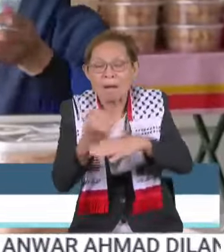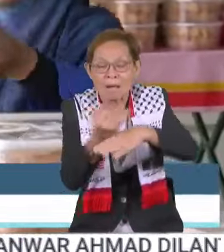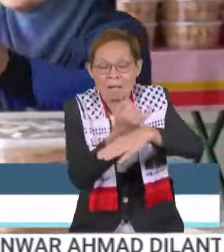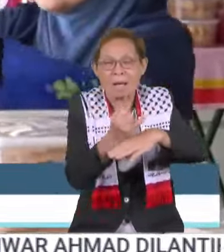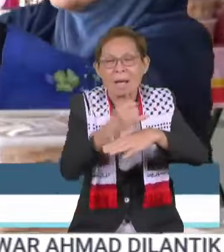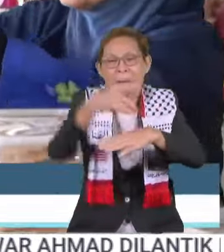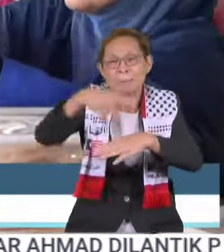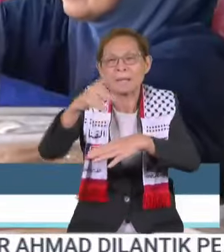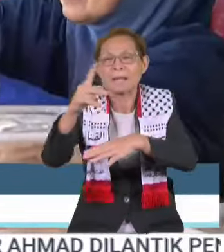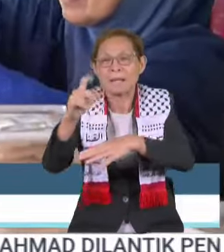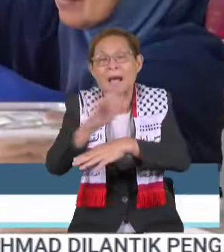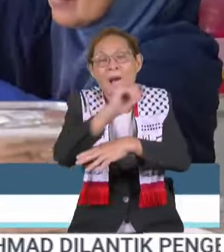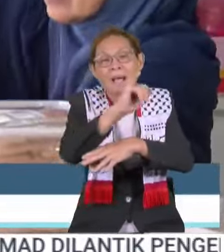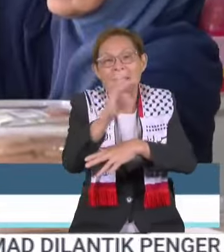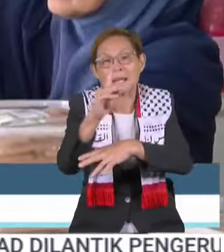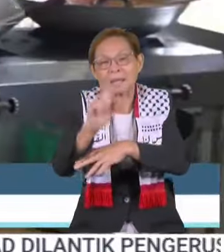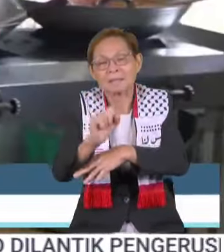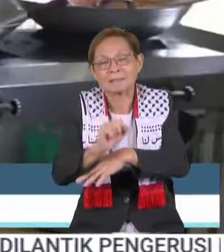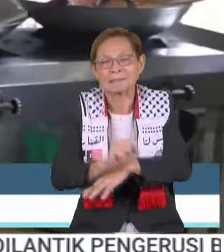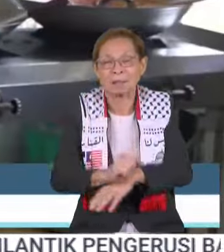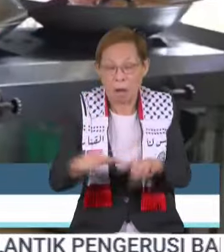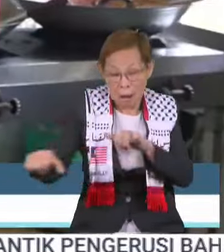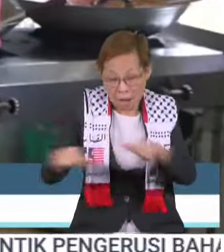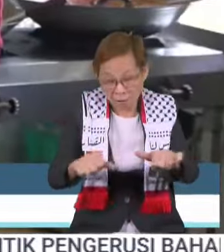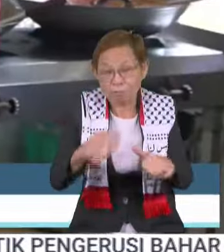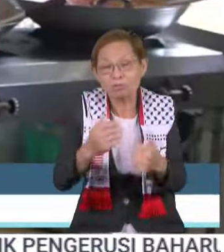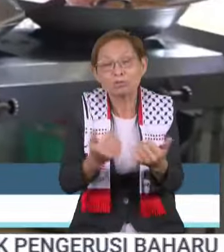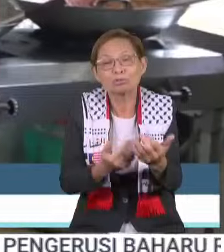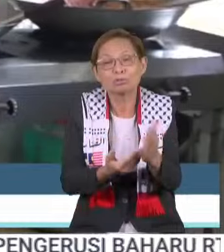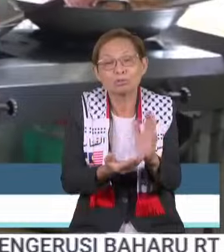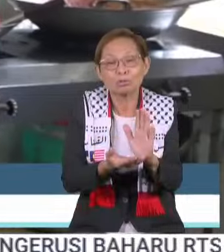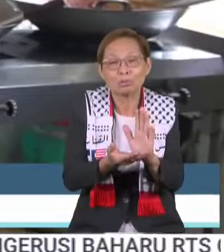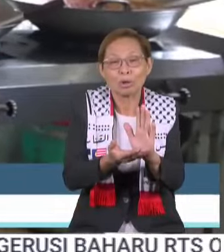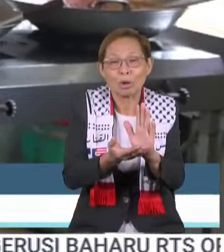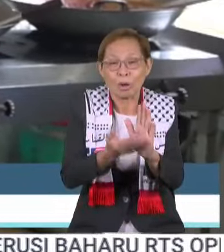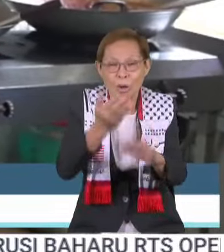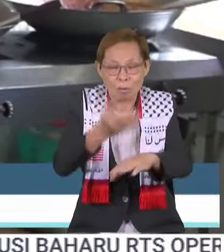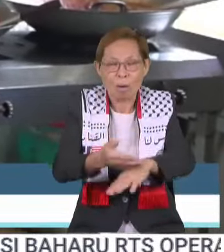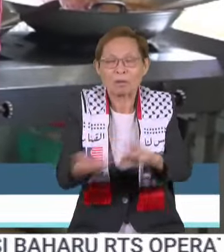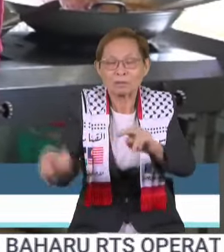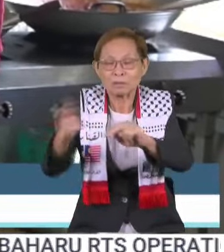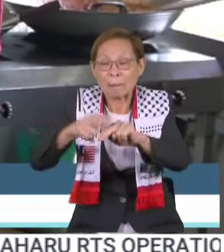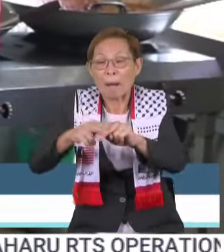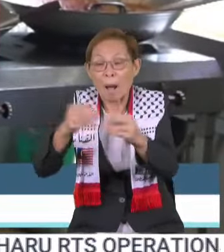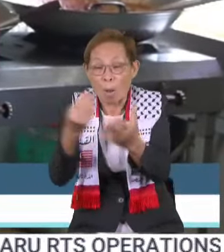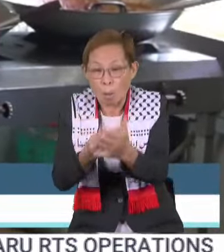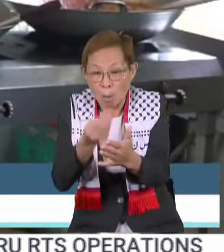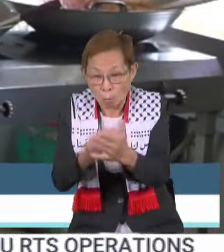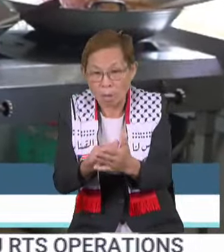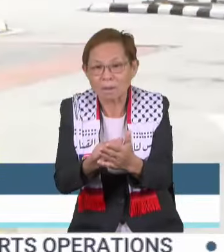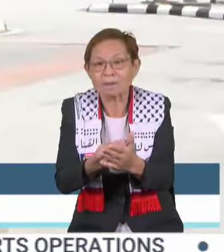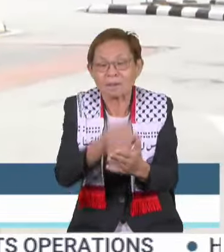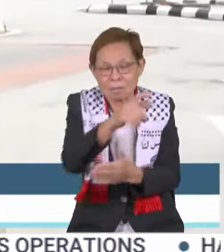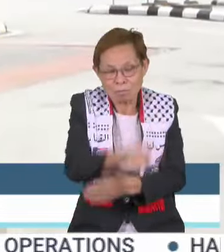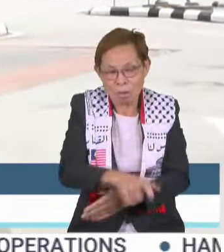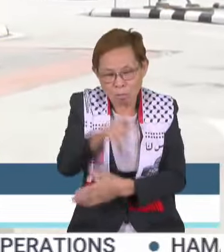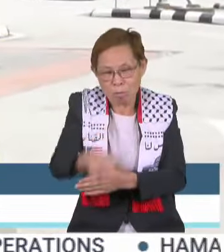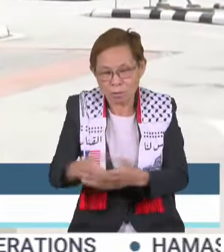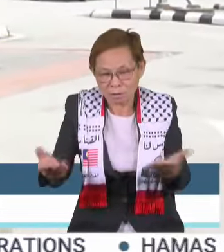industri kecil sederhana IKS sekaligus dapat mempertingkatkan ekonomi penduduk setempat.